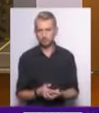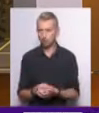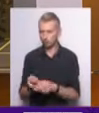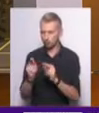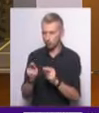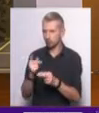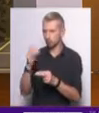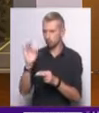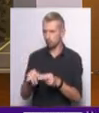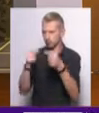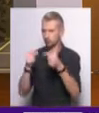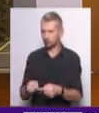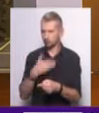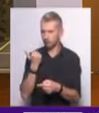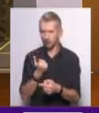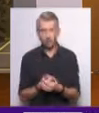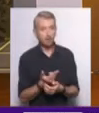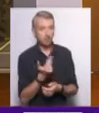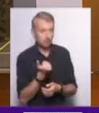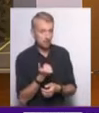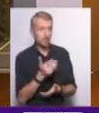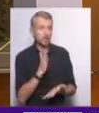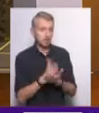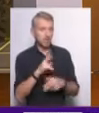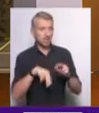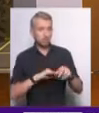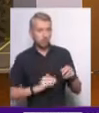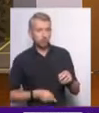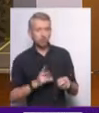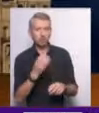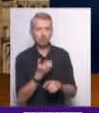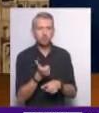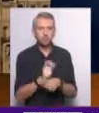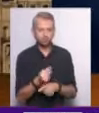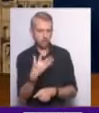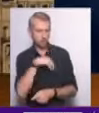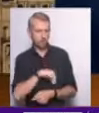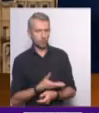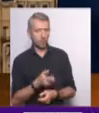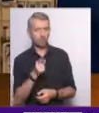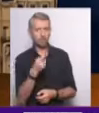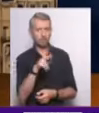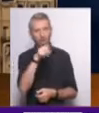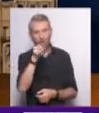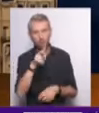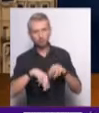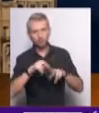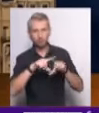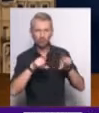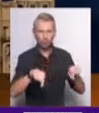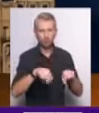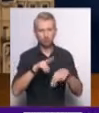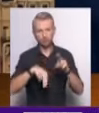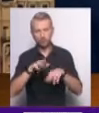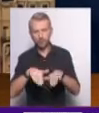по-чесному на 100%, так? А є забудовники, які на цьому ще більше наживаються. Вони дійсно для галочки будують школи, будують